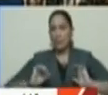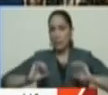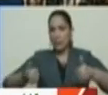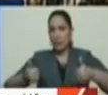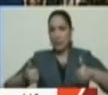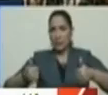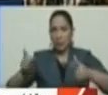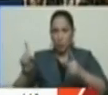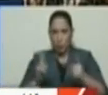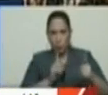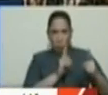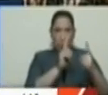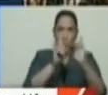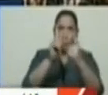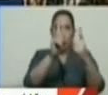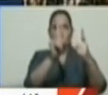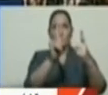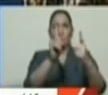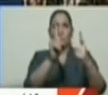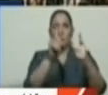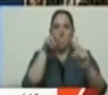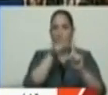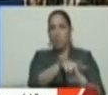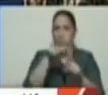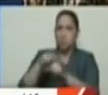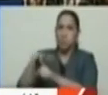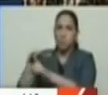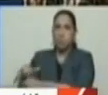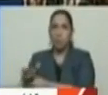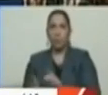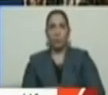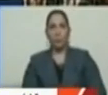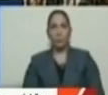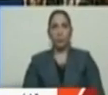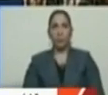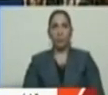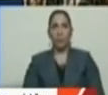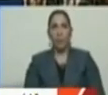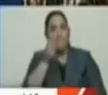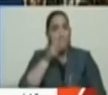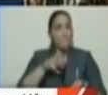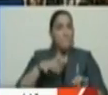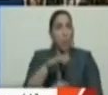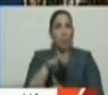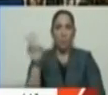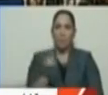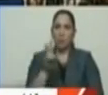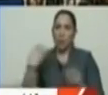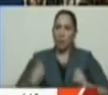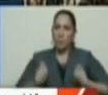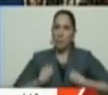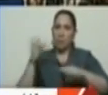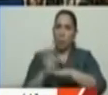الشرعية. لأن يعني أريد أن أؤكد ما حدث الآن هو منصوص عليه في الدستور الفنزويلي وليس